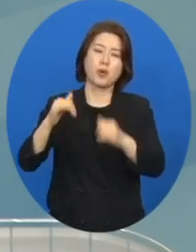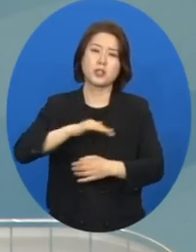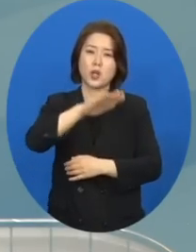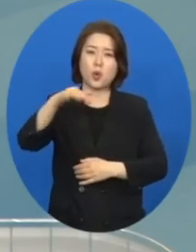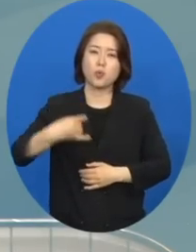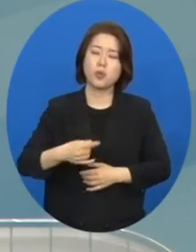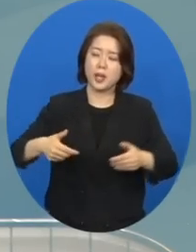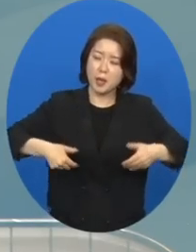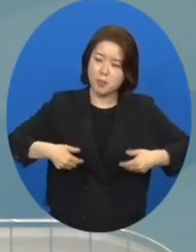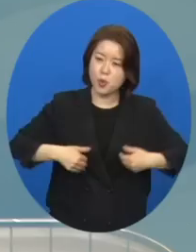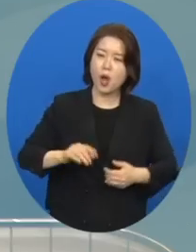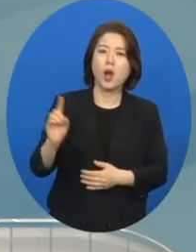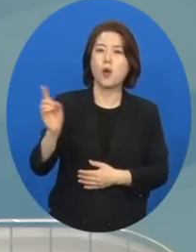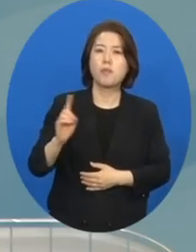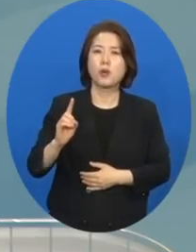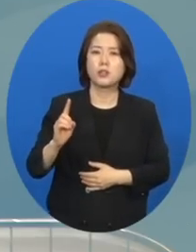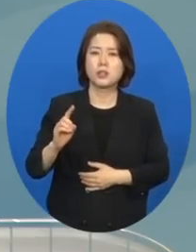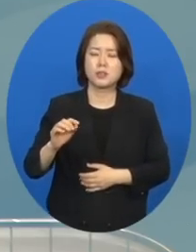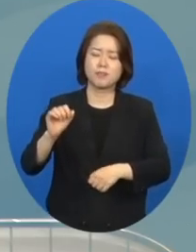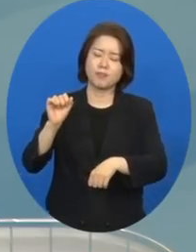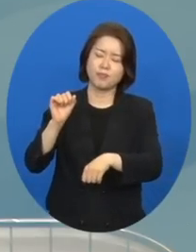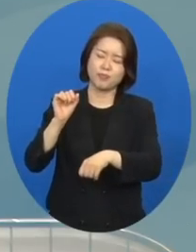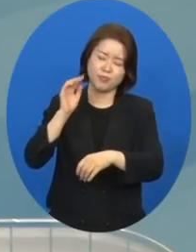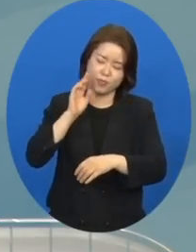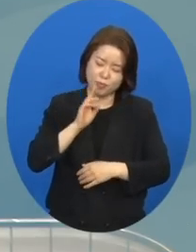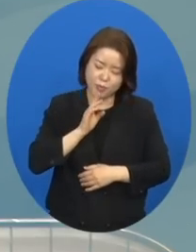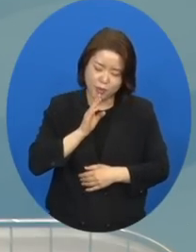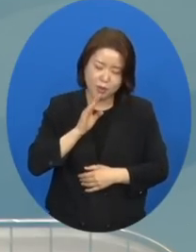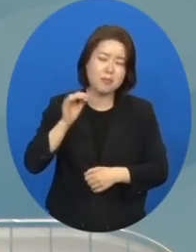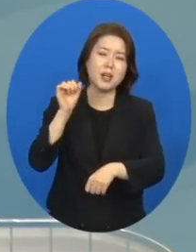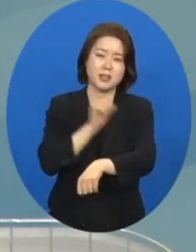필요한 것이 무엇인지 넘어 잘 아십니까